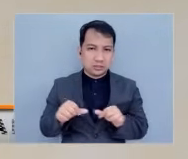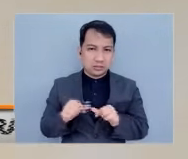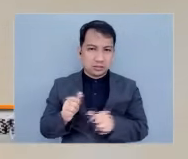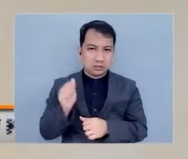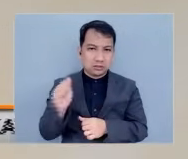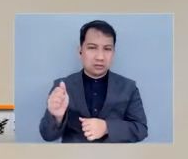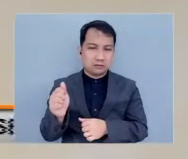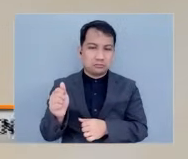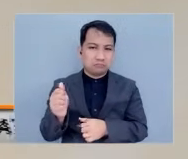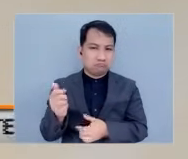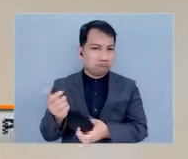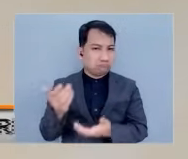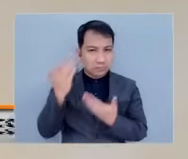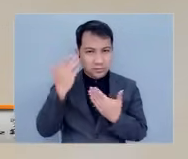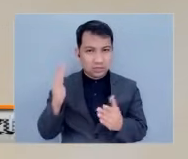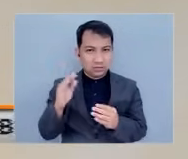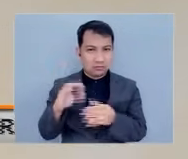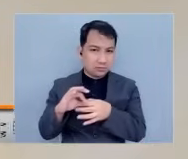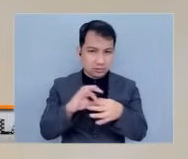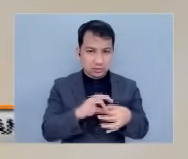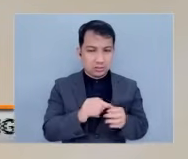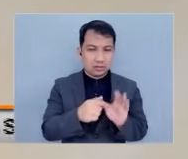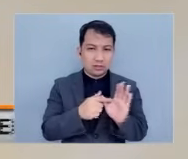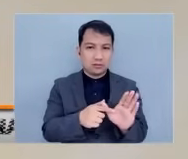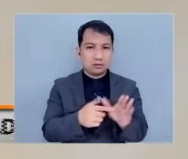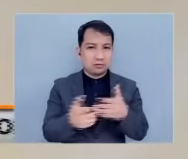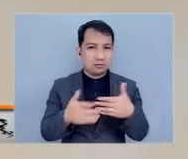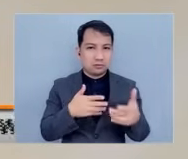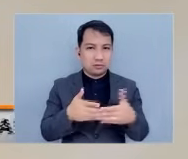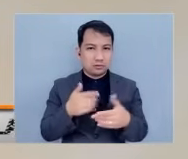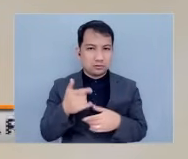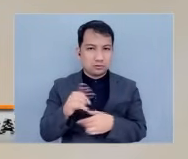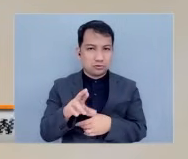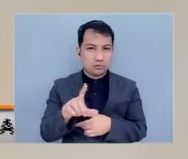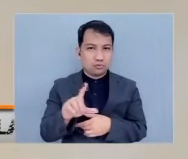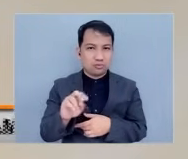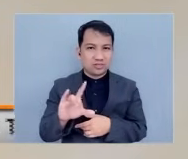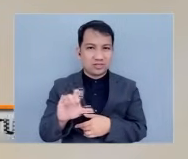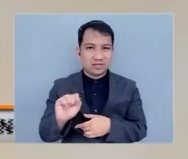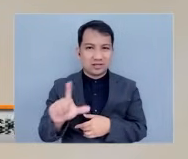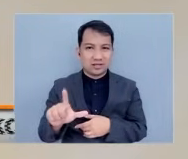We cannot associate that sa any geological or weather